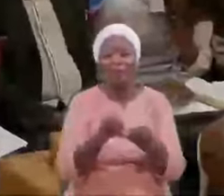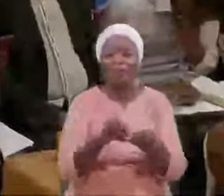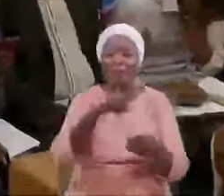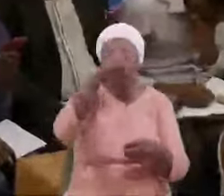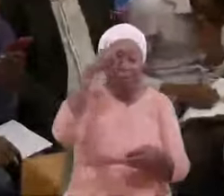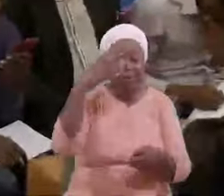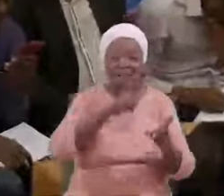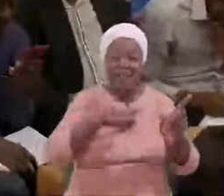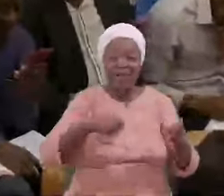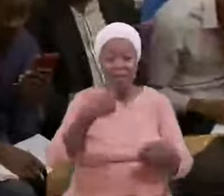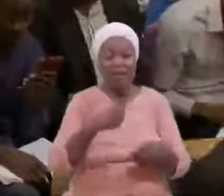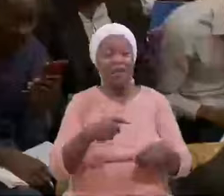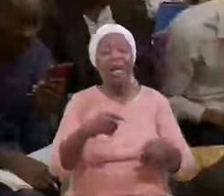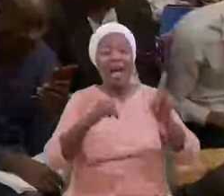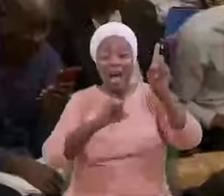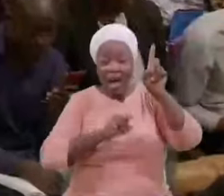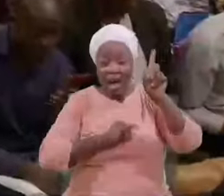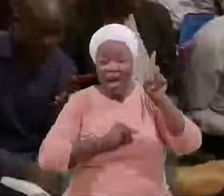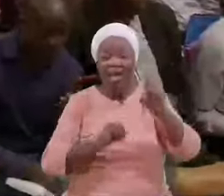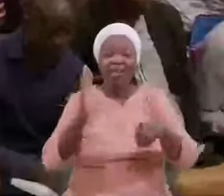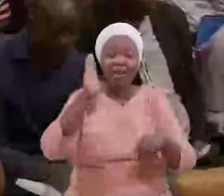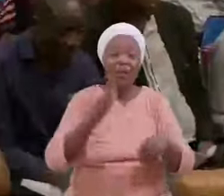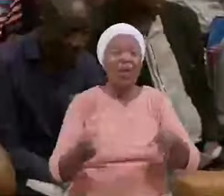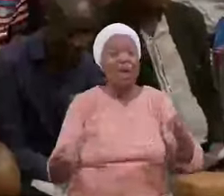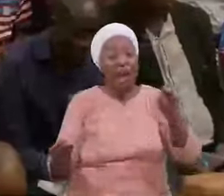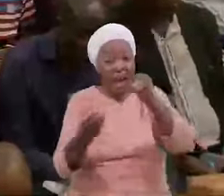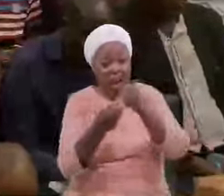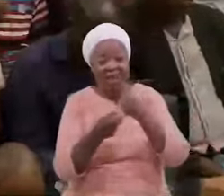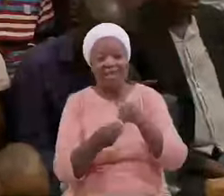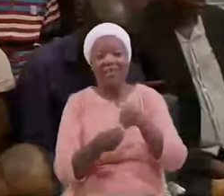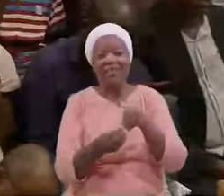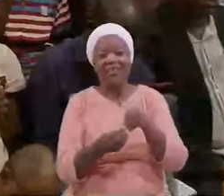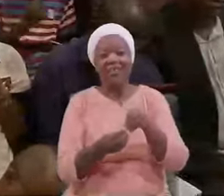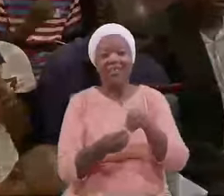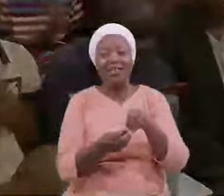dit, j'ajouterai à tes jours.